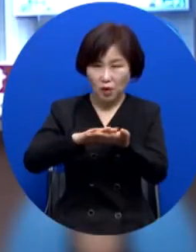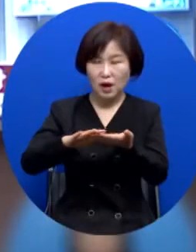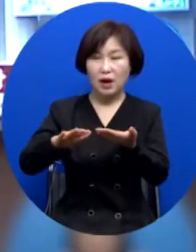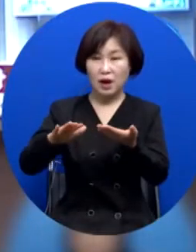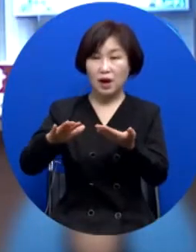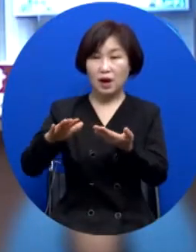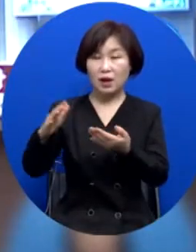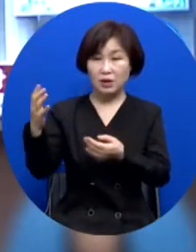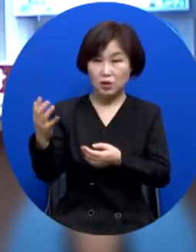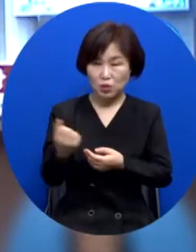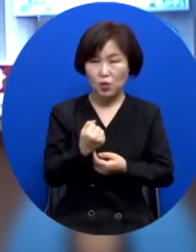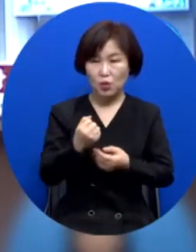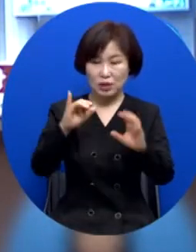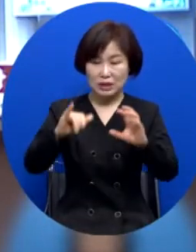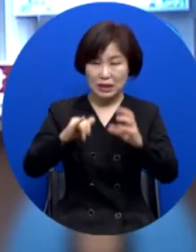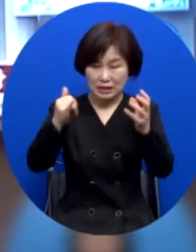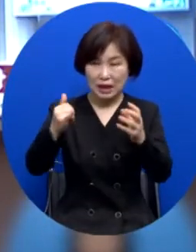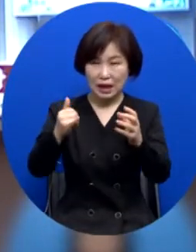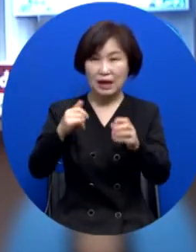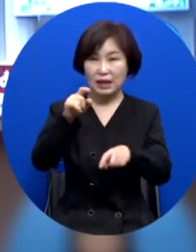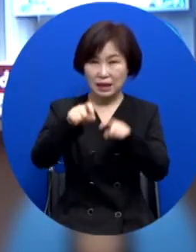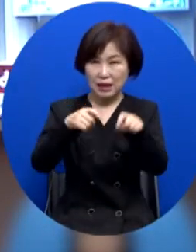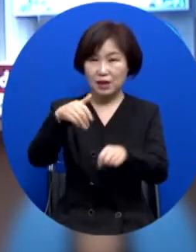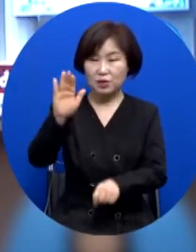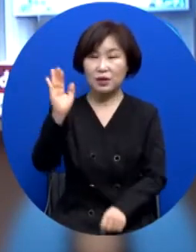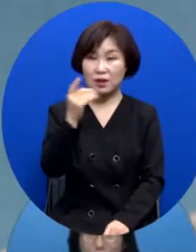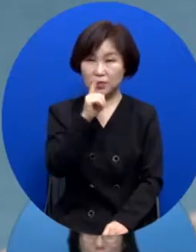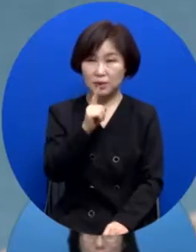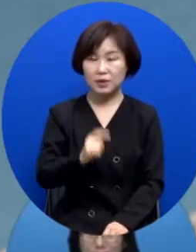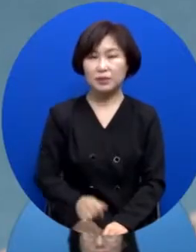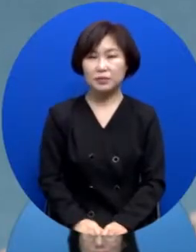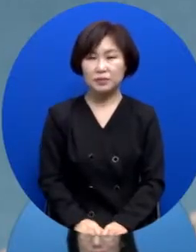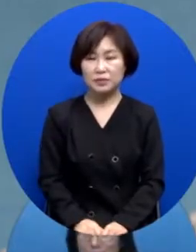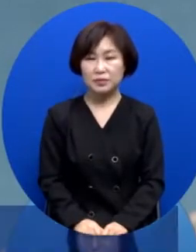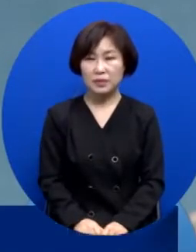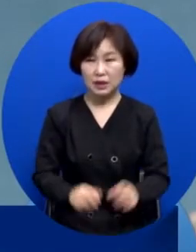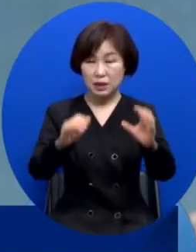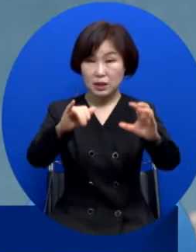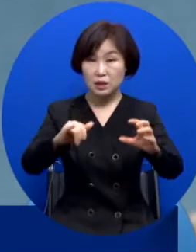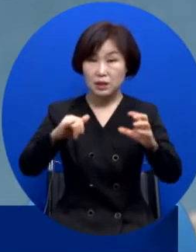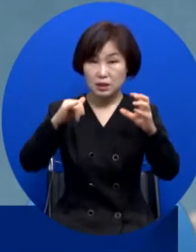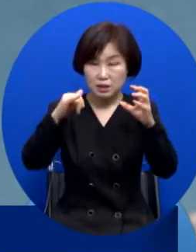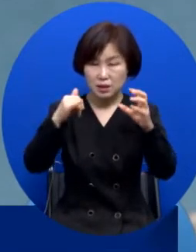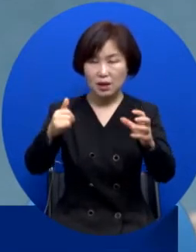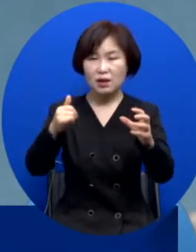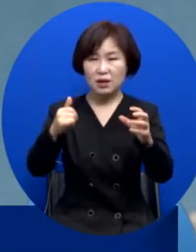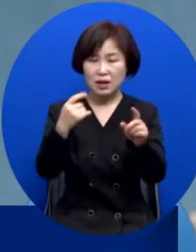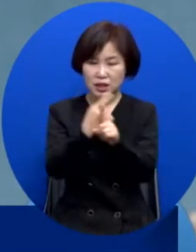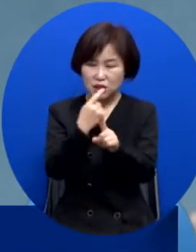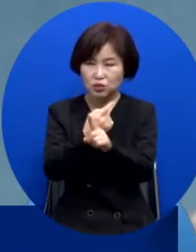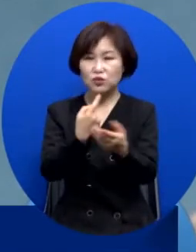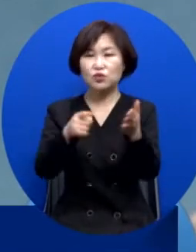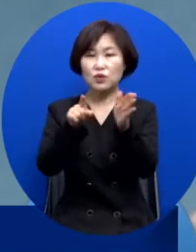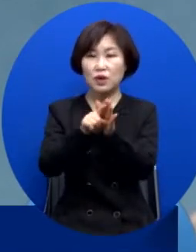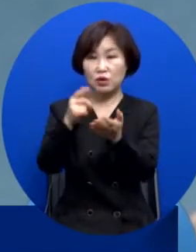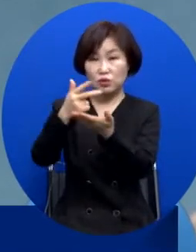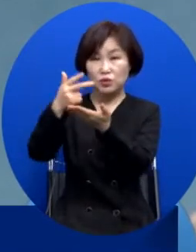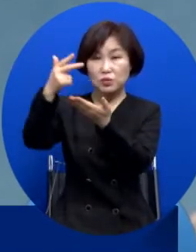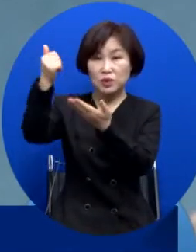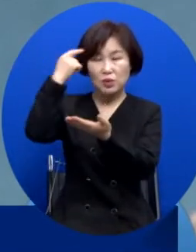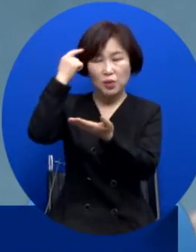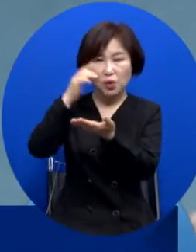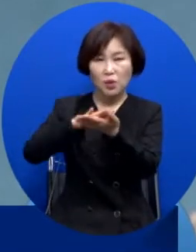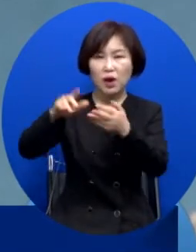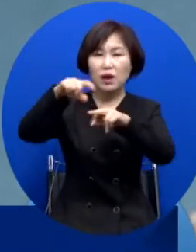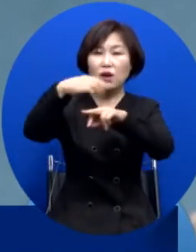향해 나아갈 때라는 말씀을 전했는데요. 같이 듣겠습니다. 이 세상을 치료하시기 위해서 주님은 평화의